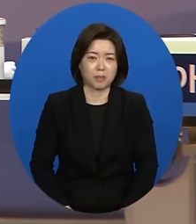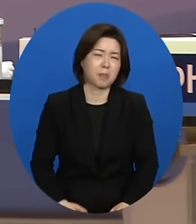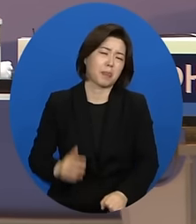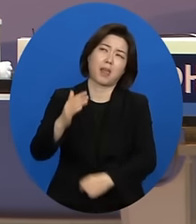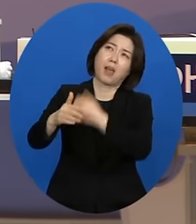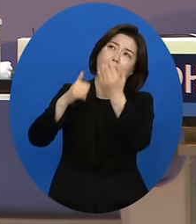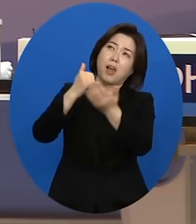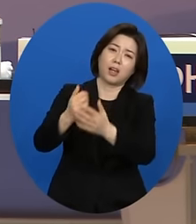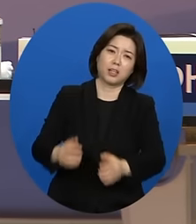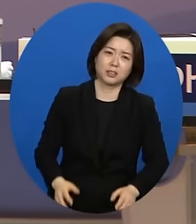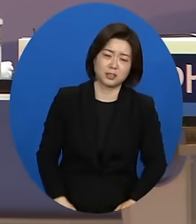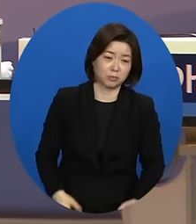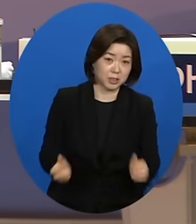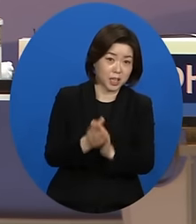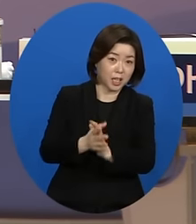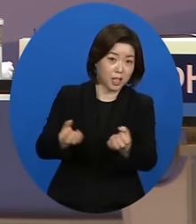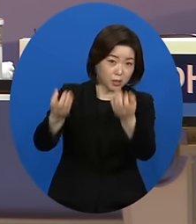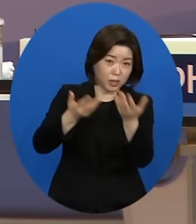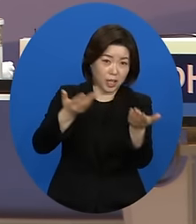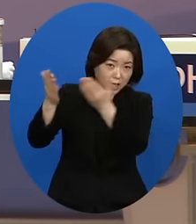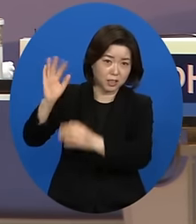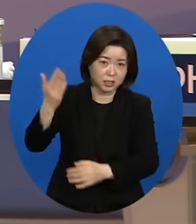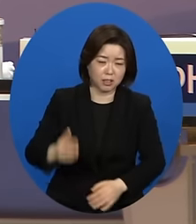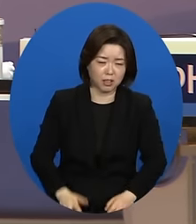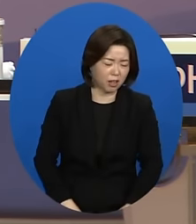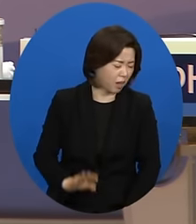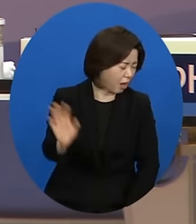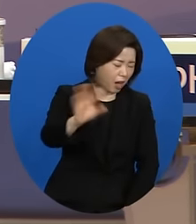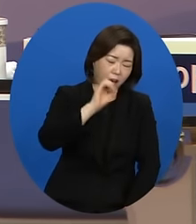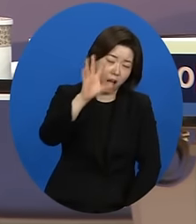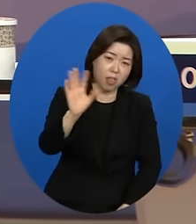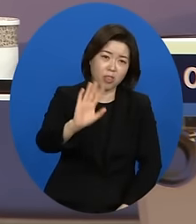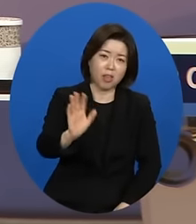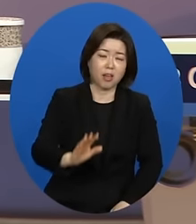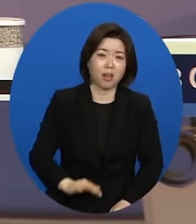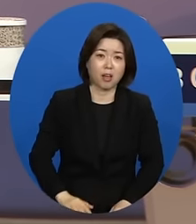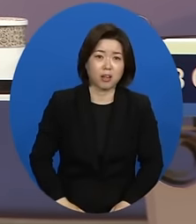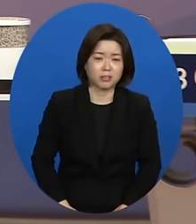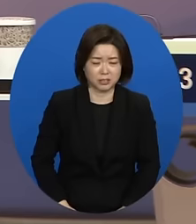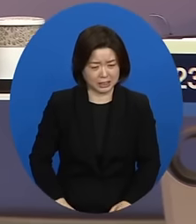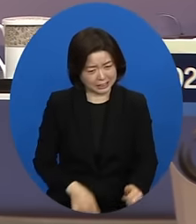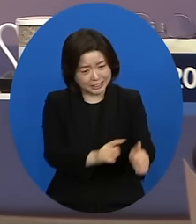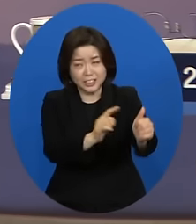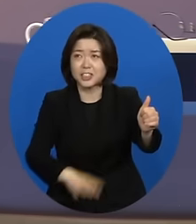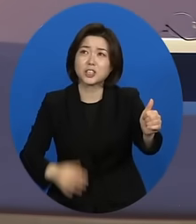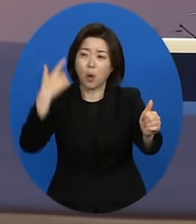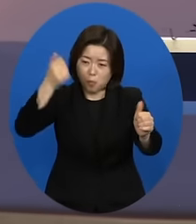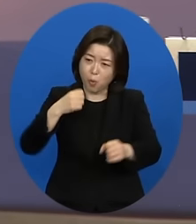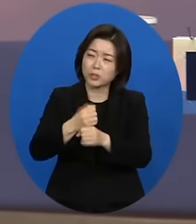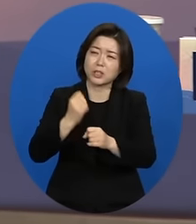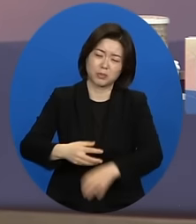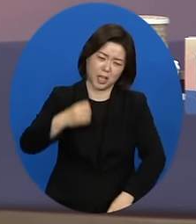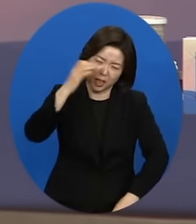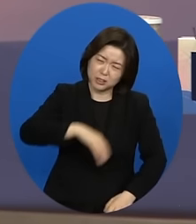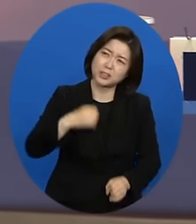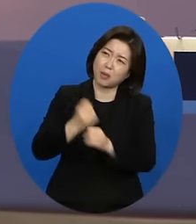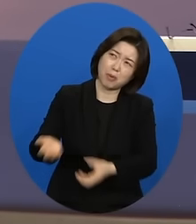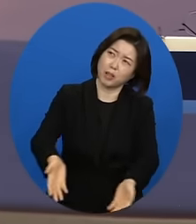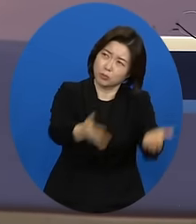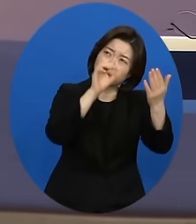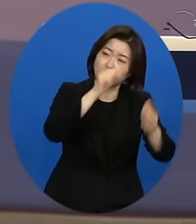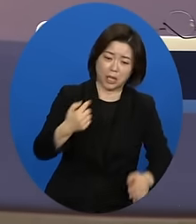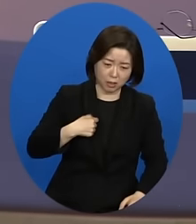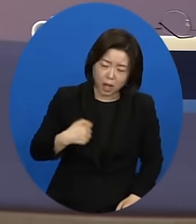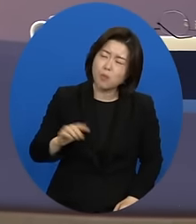하나님, 할렐루야 해야 되잖아요. 안 나오는 거예요. 아니 그 새끼 목사 만들려면 그냥 만들지. 나는 뭐야?